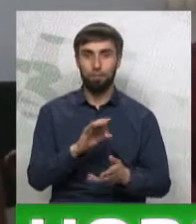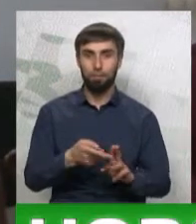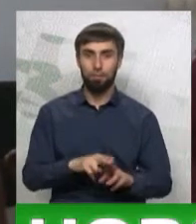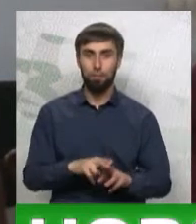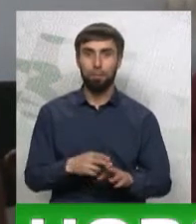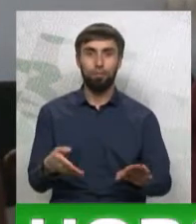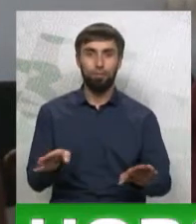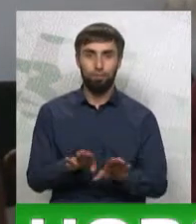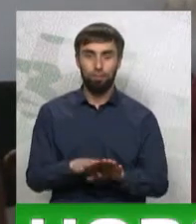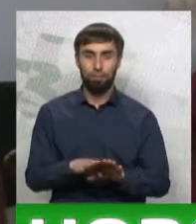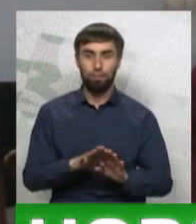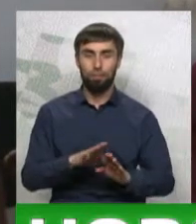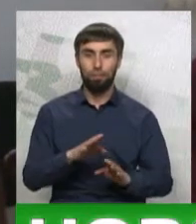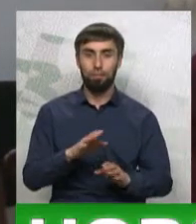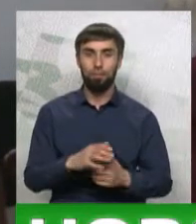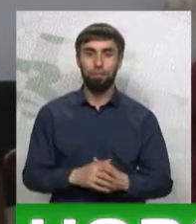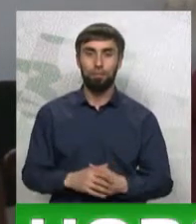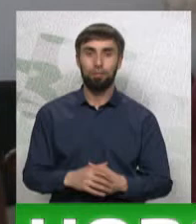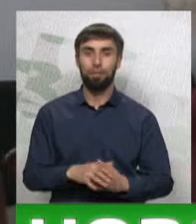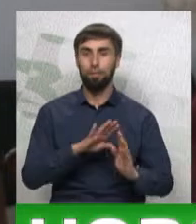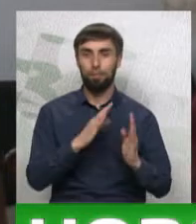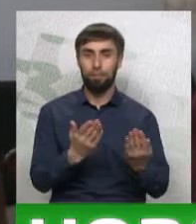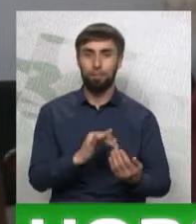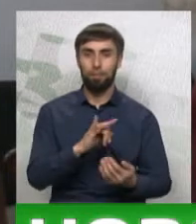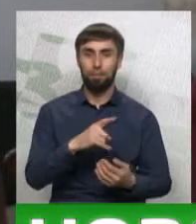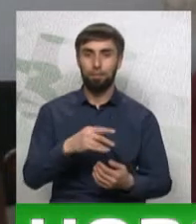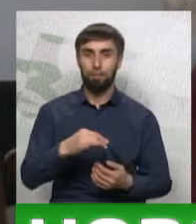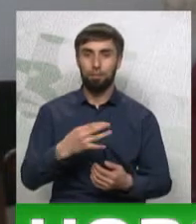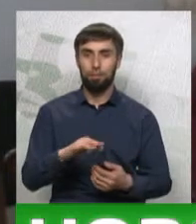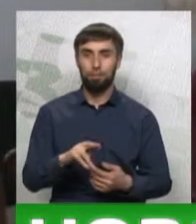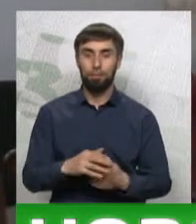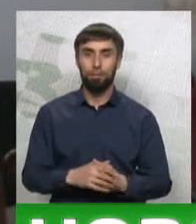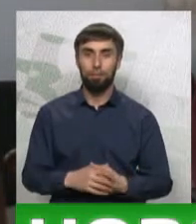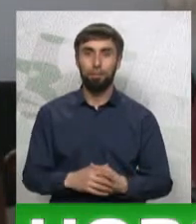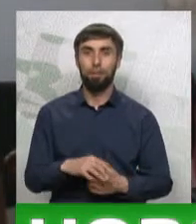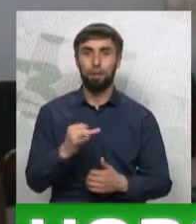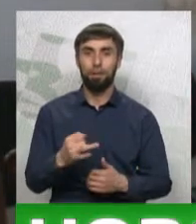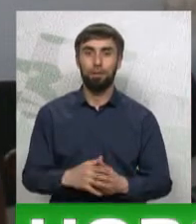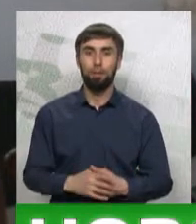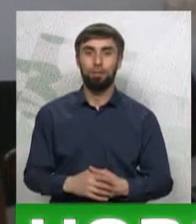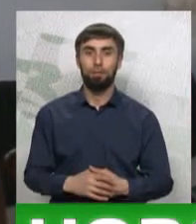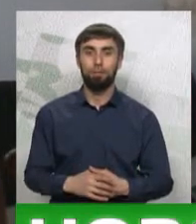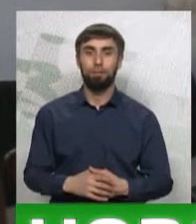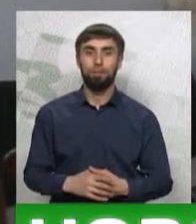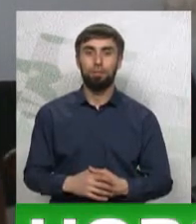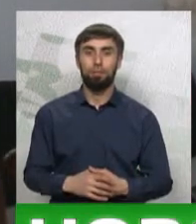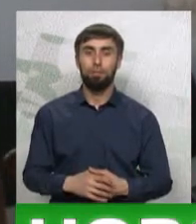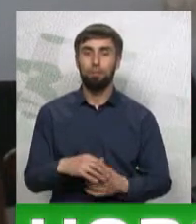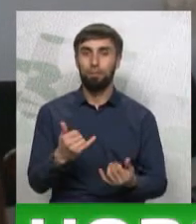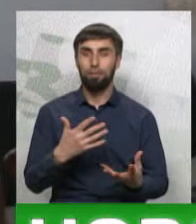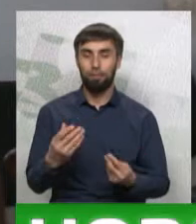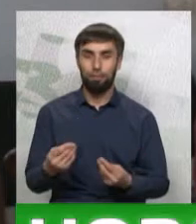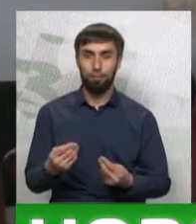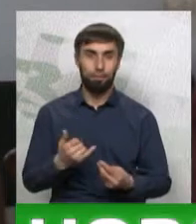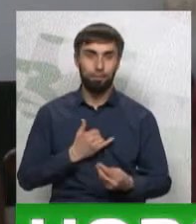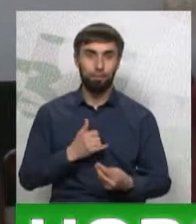отменены нас питали изоляции контактных и на сегодняшний день